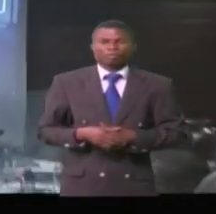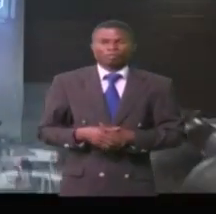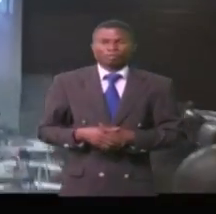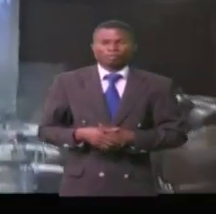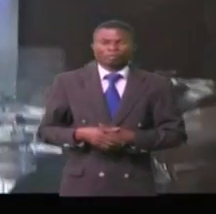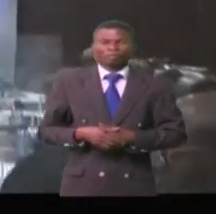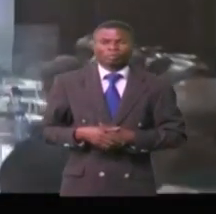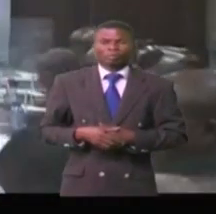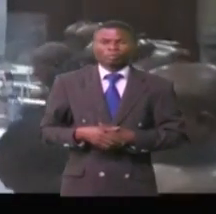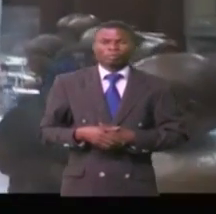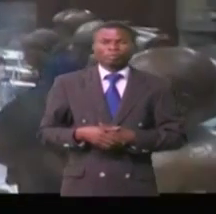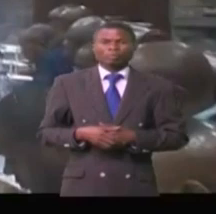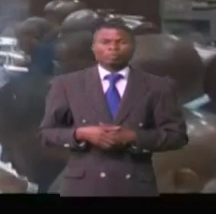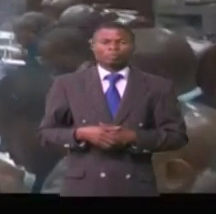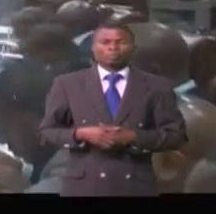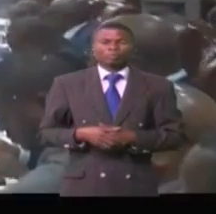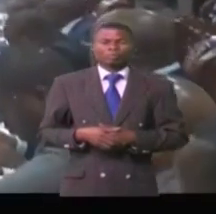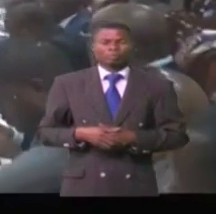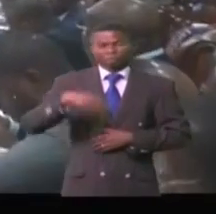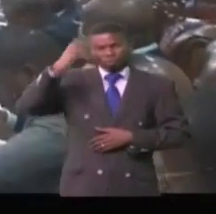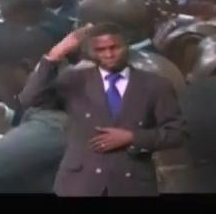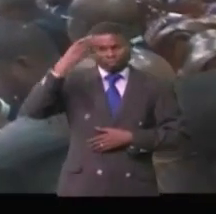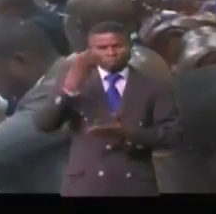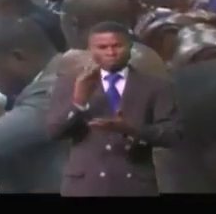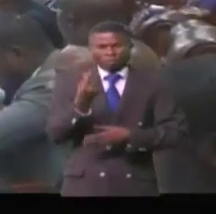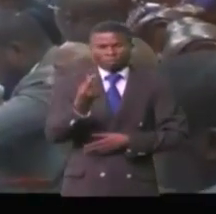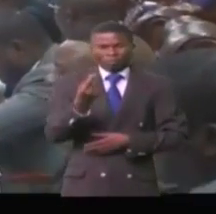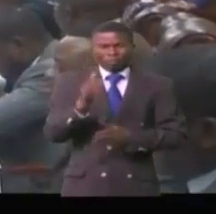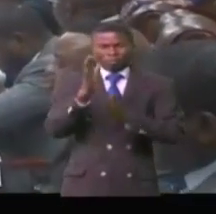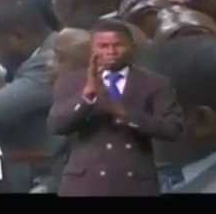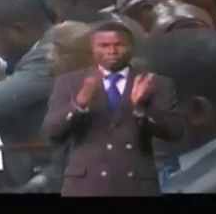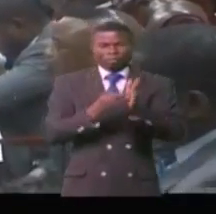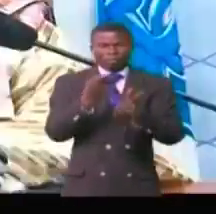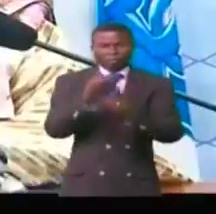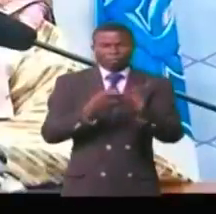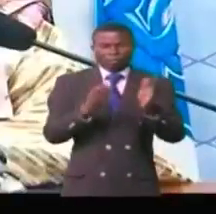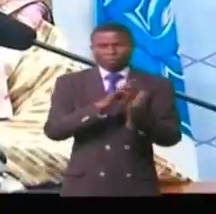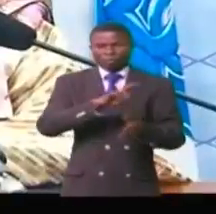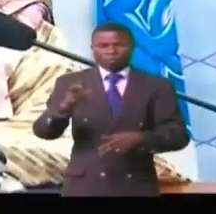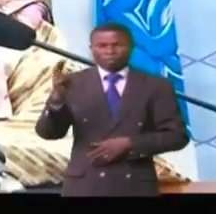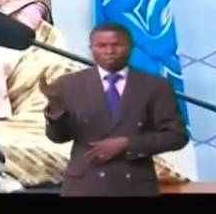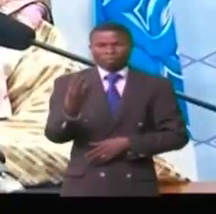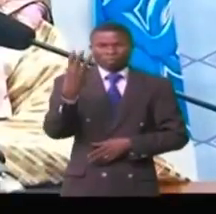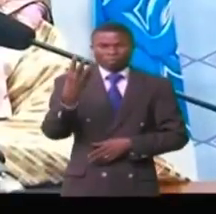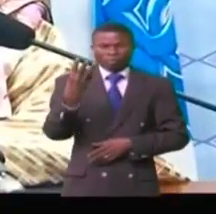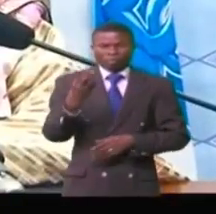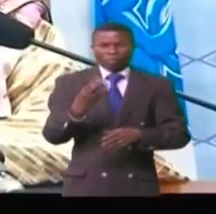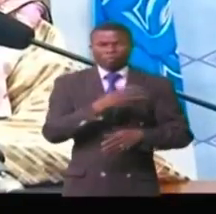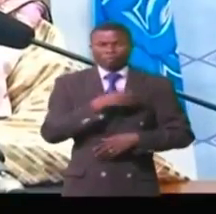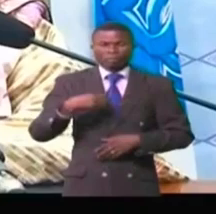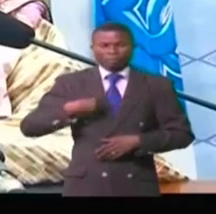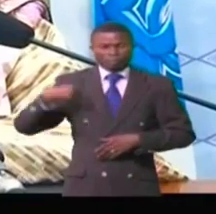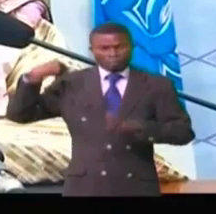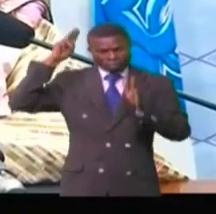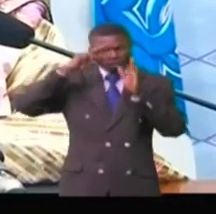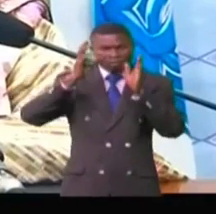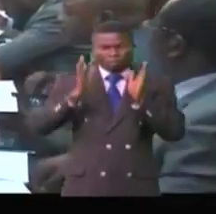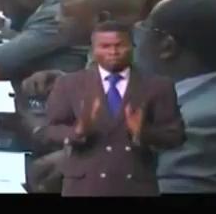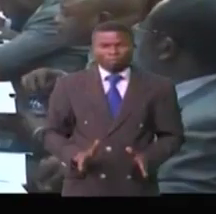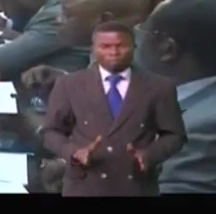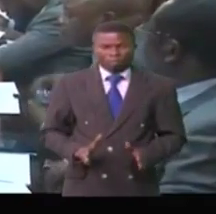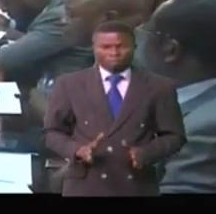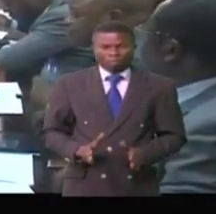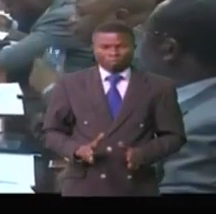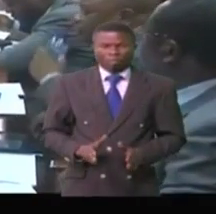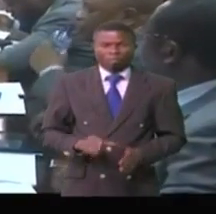À la réunion du comité de politique monétaire du 18 septembre 2023, présidé par Madame le gouverneur Malangu Kabedi Mbuyi,